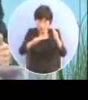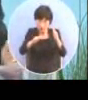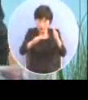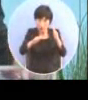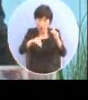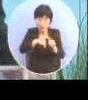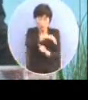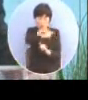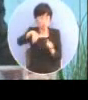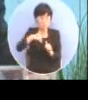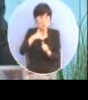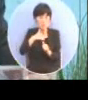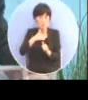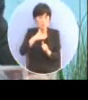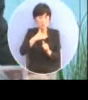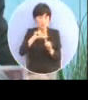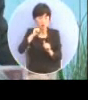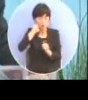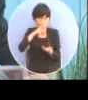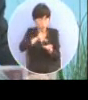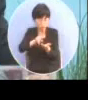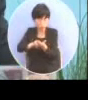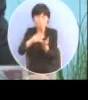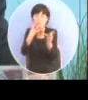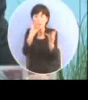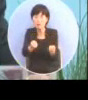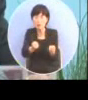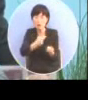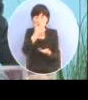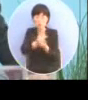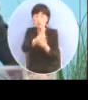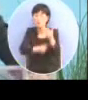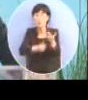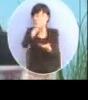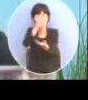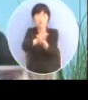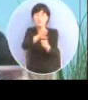Trong gia đình chúng ta bối cảnh có vấn đề, đừng để những điều đó lừa dối.